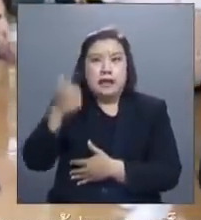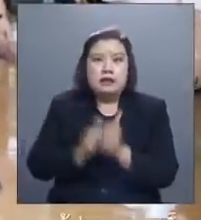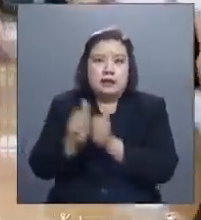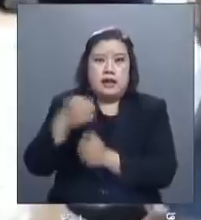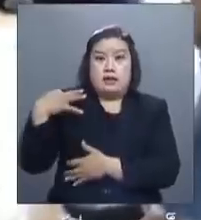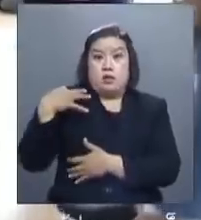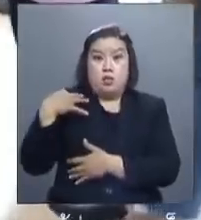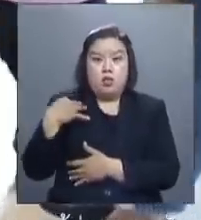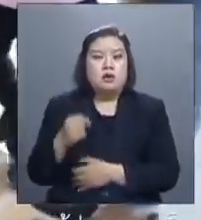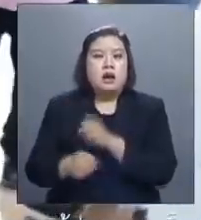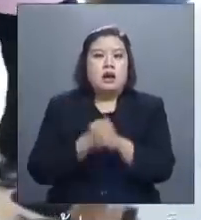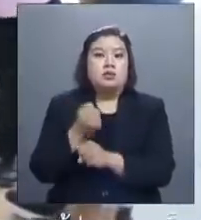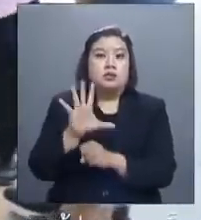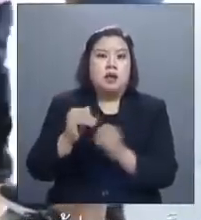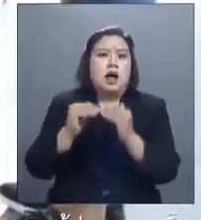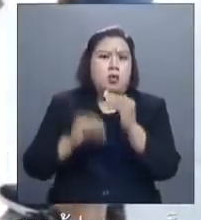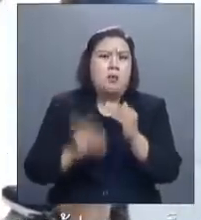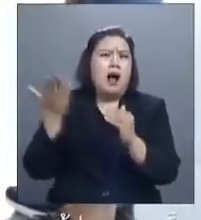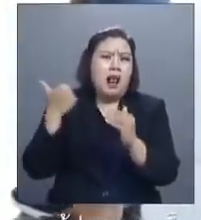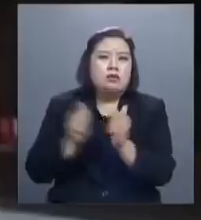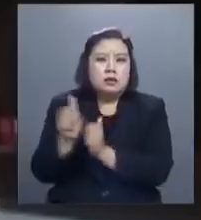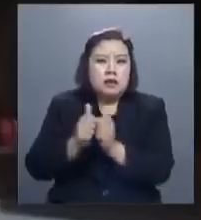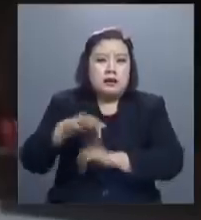ตั้งแต่อายุไม่ถึง15ปี